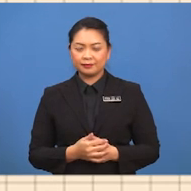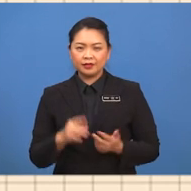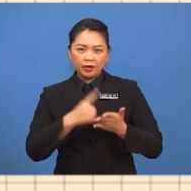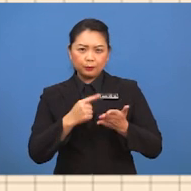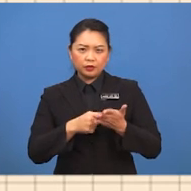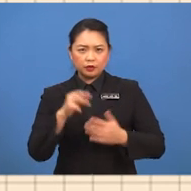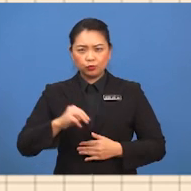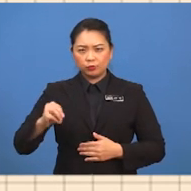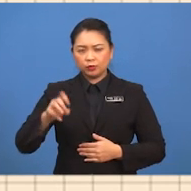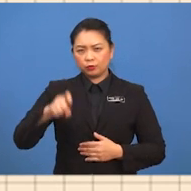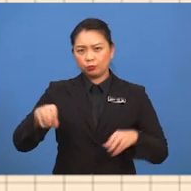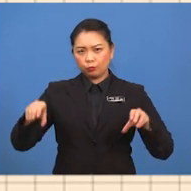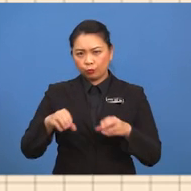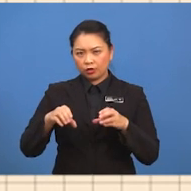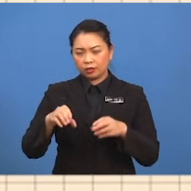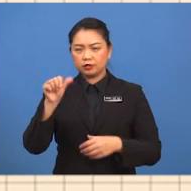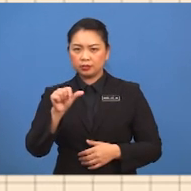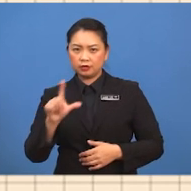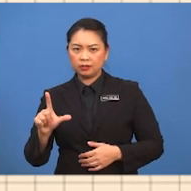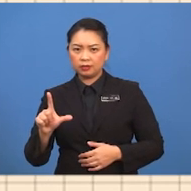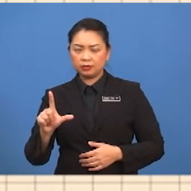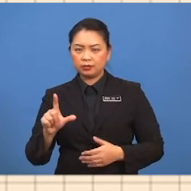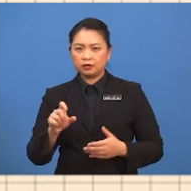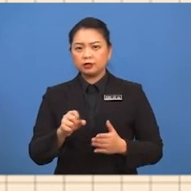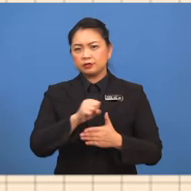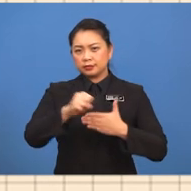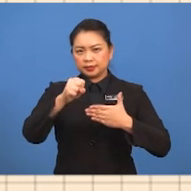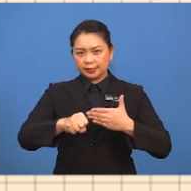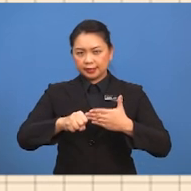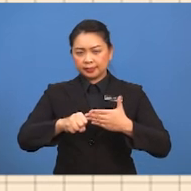apa yang murid-murid perlu buat ialah selesaikan.